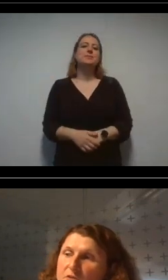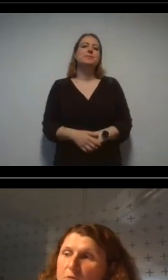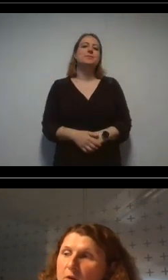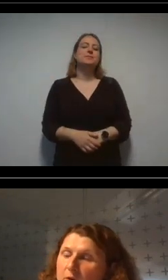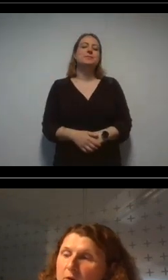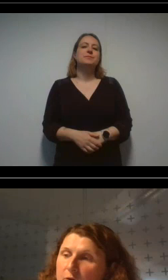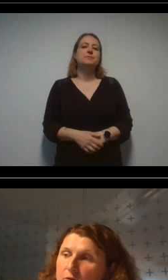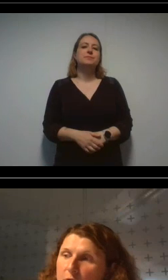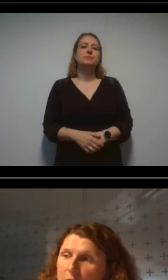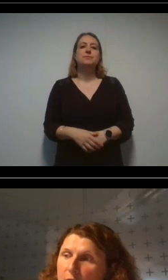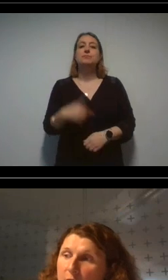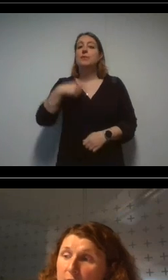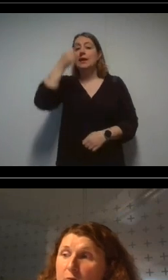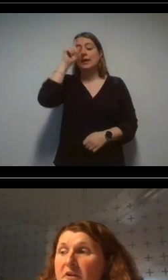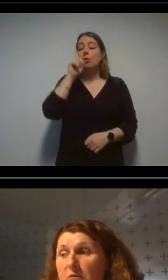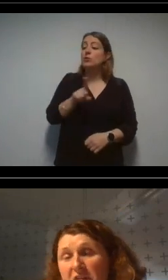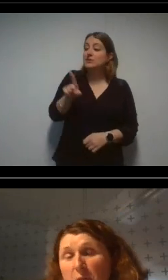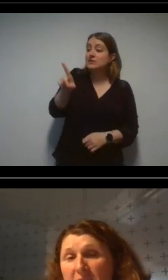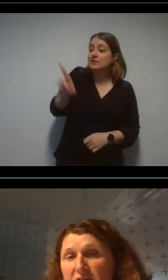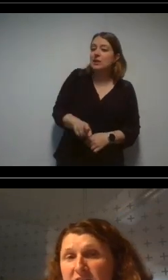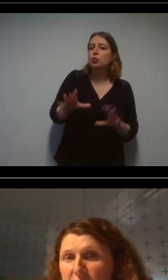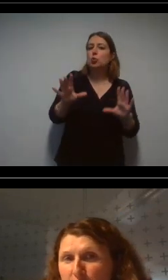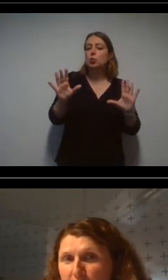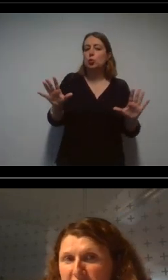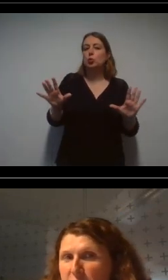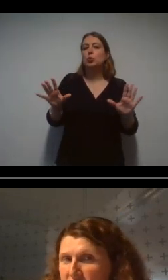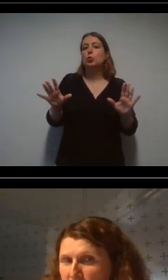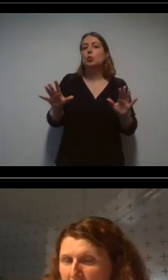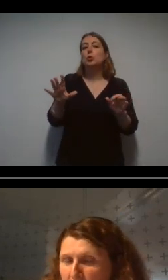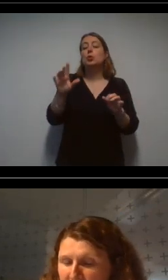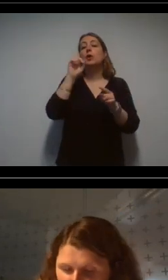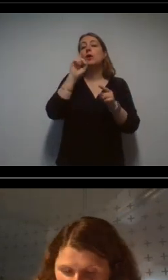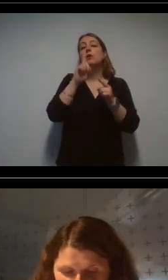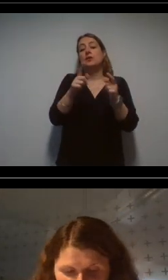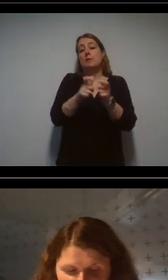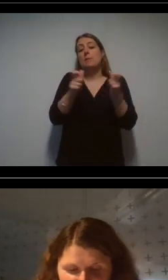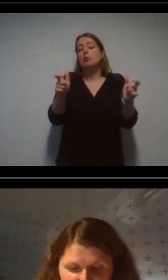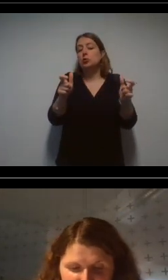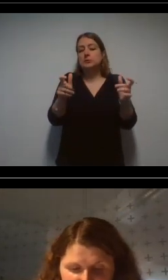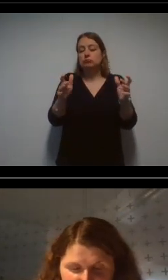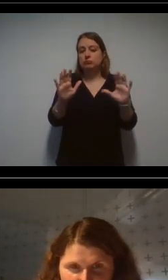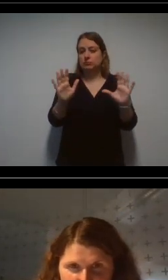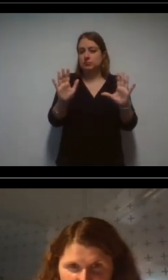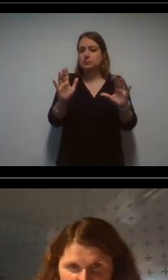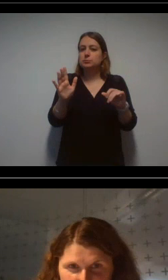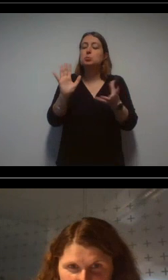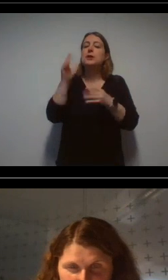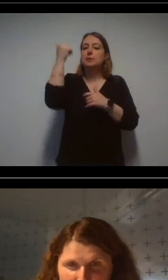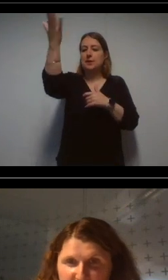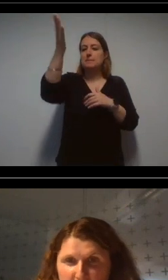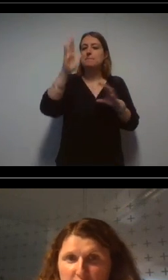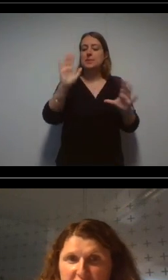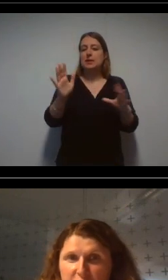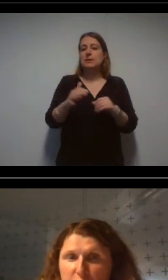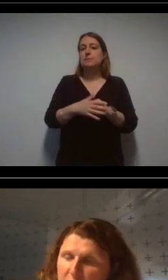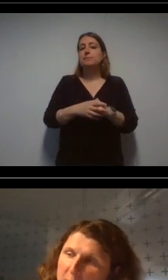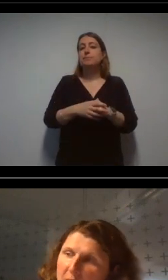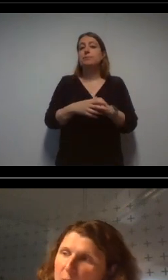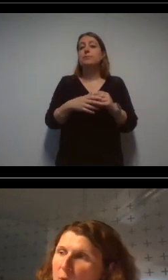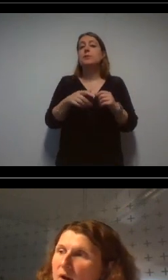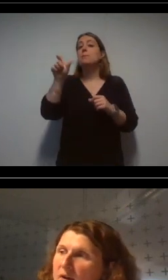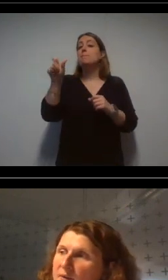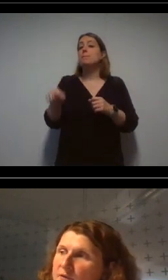J'ai une question sur, alors du coup, qui ne concerne pas les visites d'entreprise, mais j'en aurai après sûrement. Une personne dans le chat